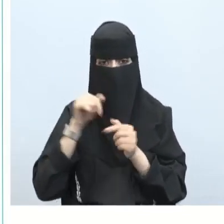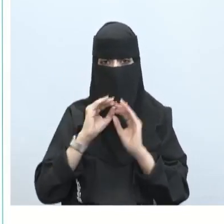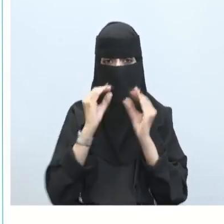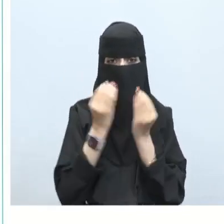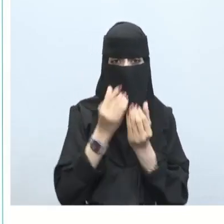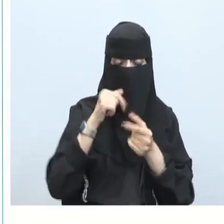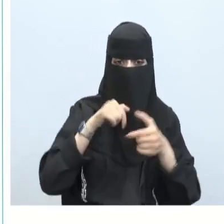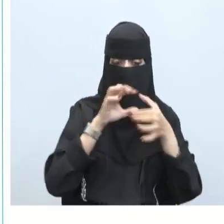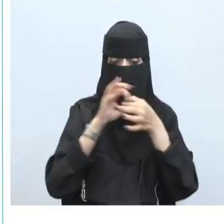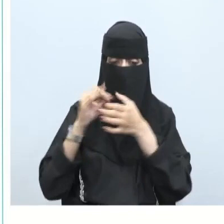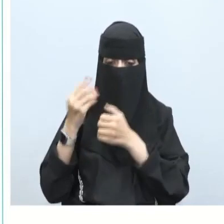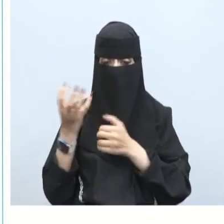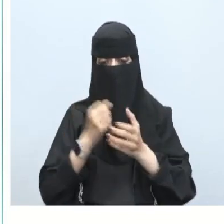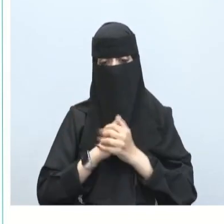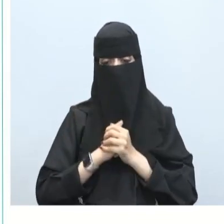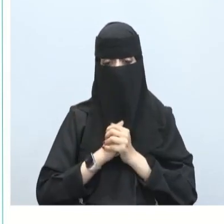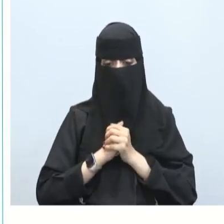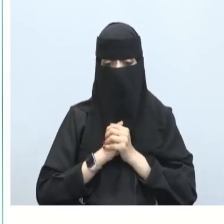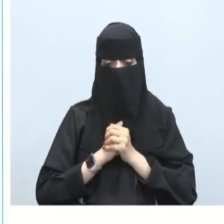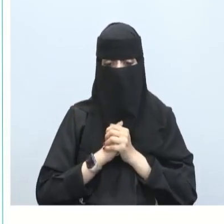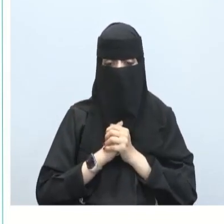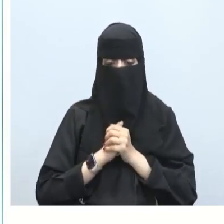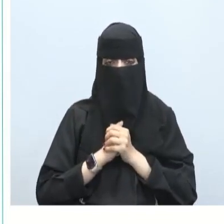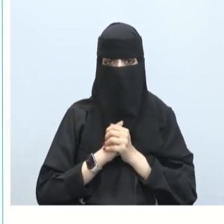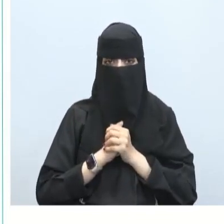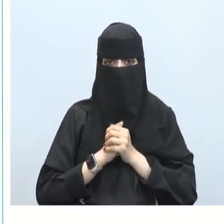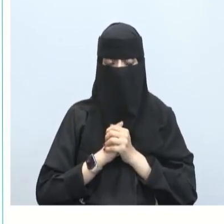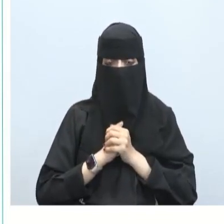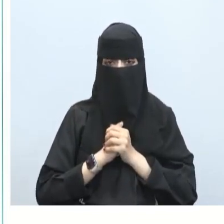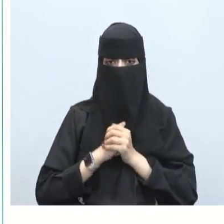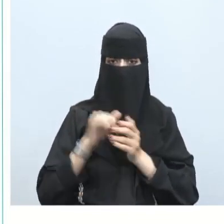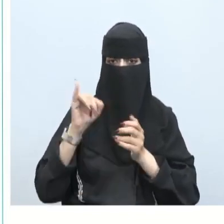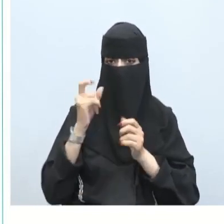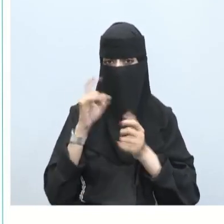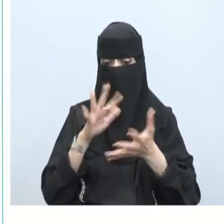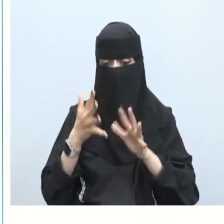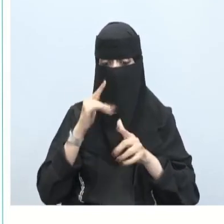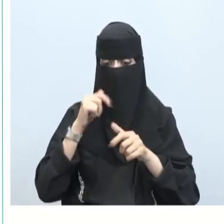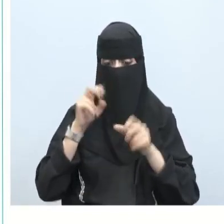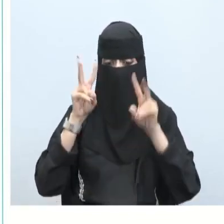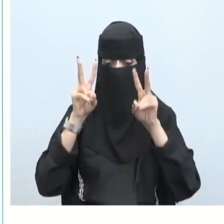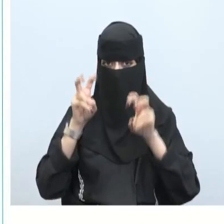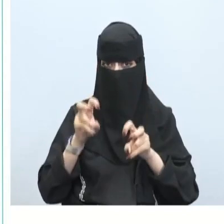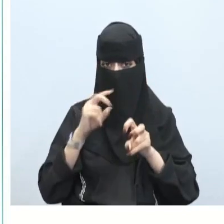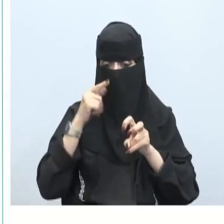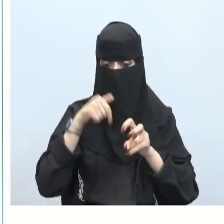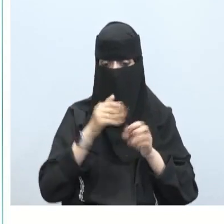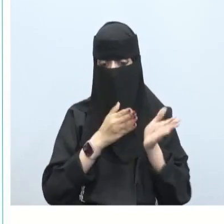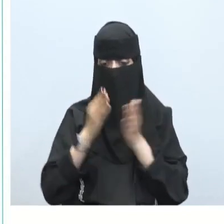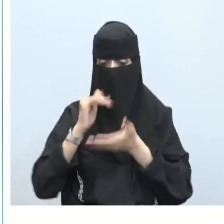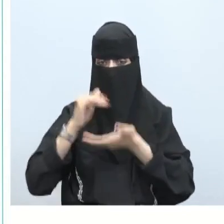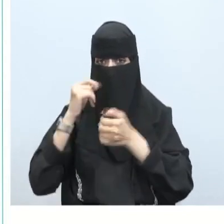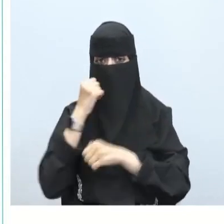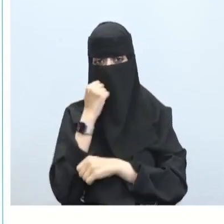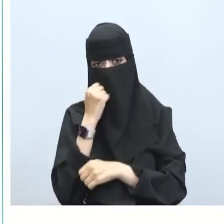سلاسل الامداد من الممكن ان يؤدي تعطيل تقديم الخدمات الى فترات